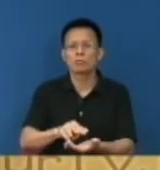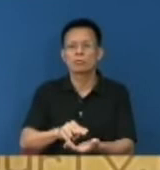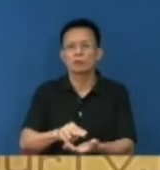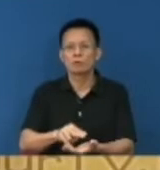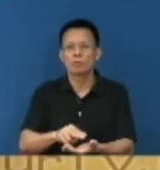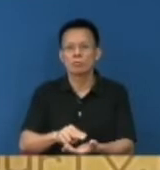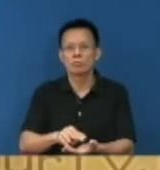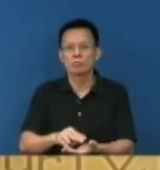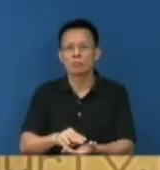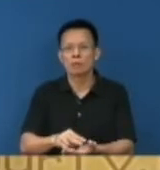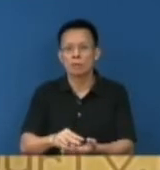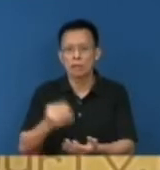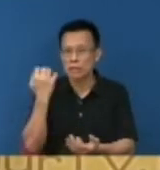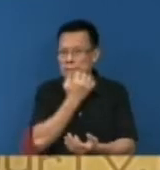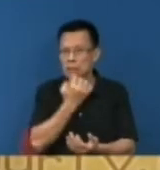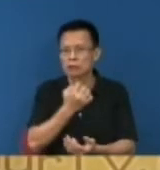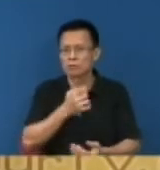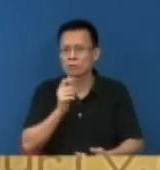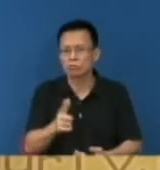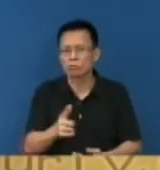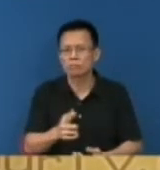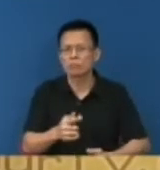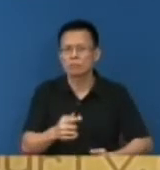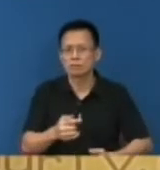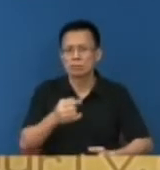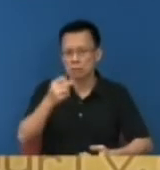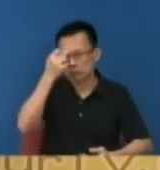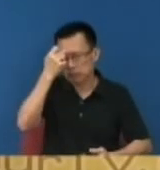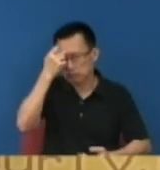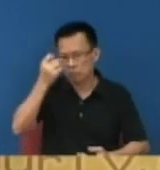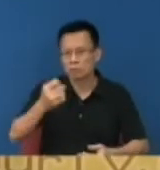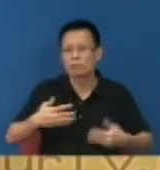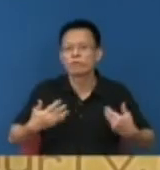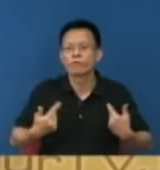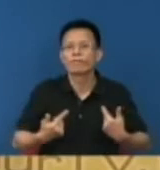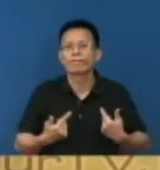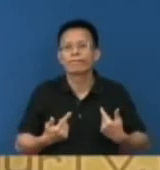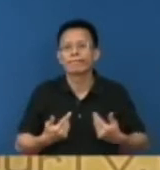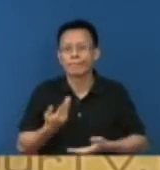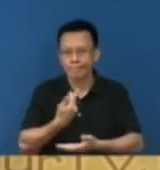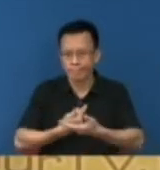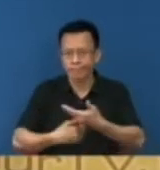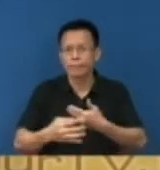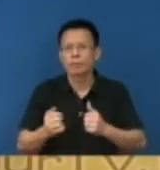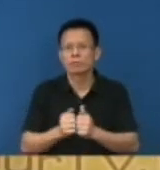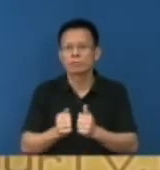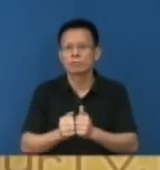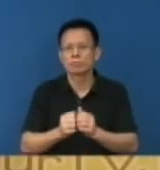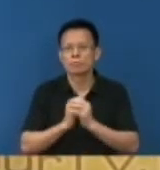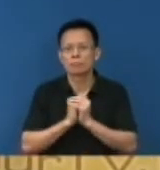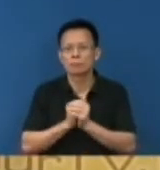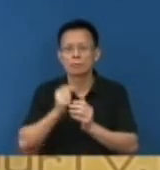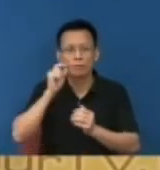親者痛仇者快，賣友求榮，其實在這點上面我覺得